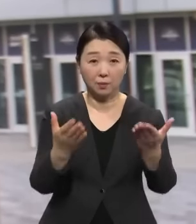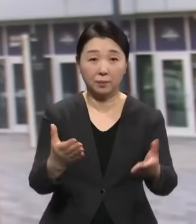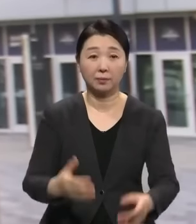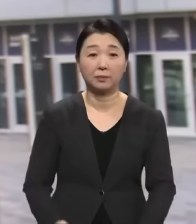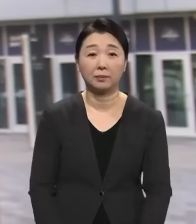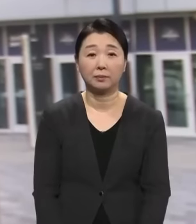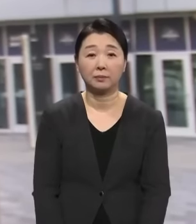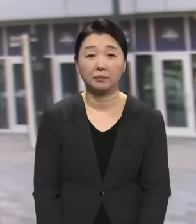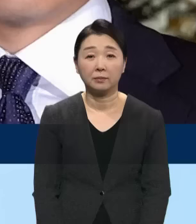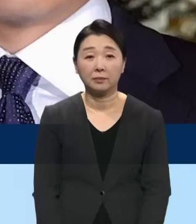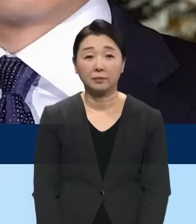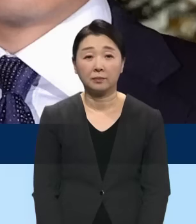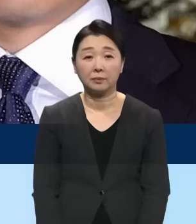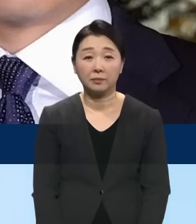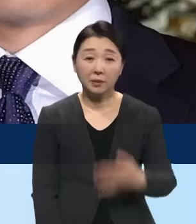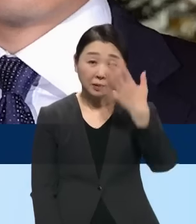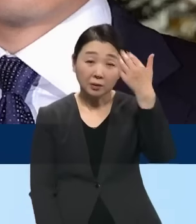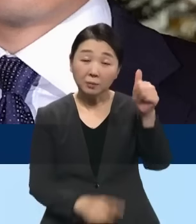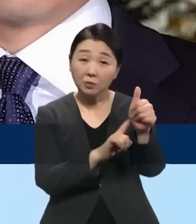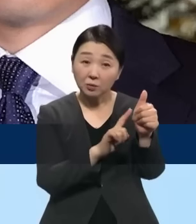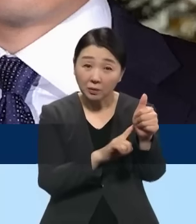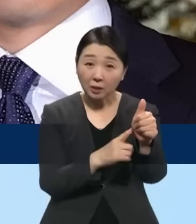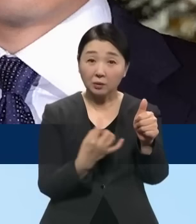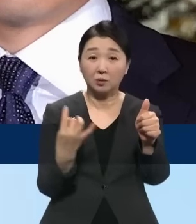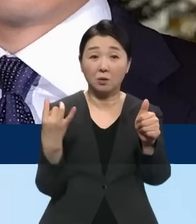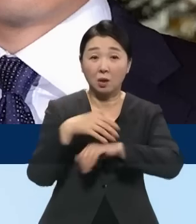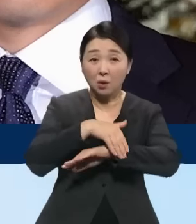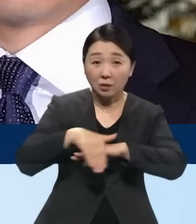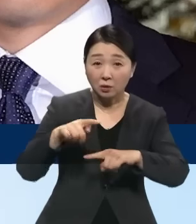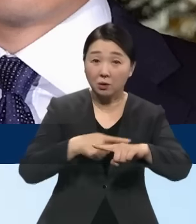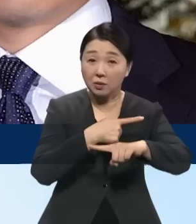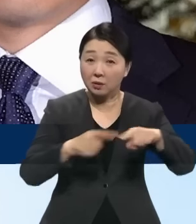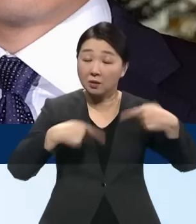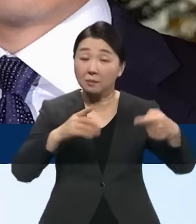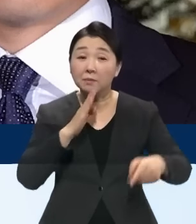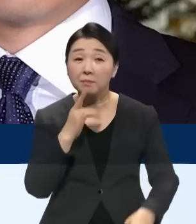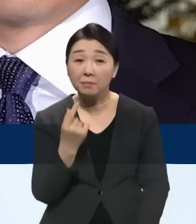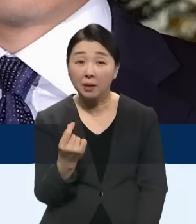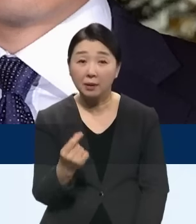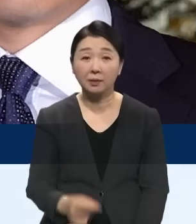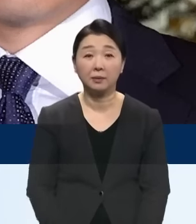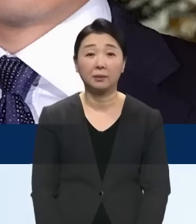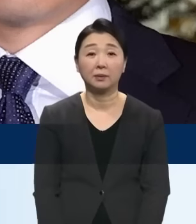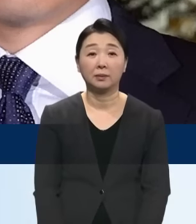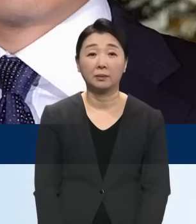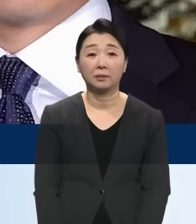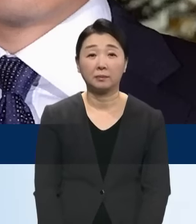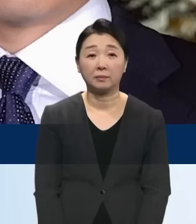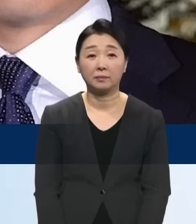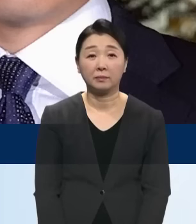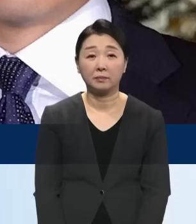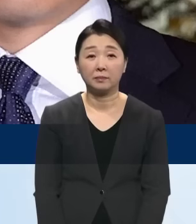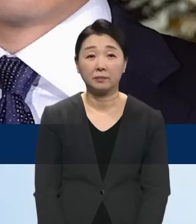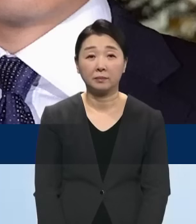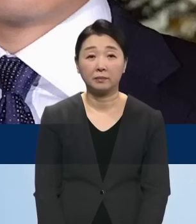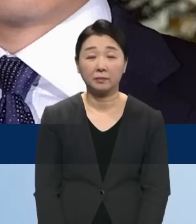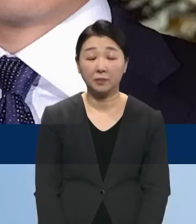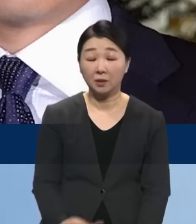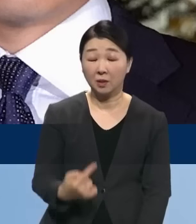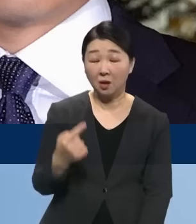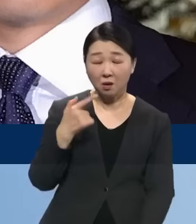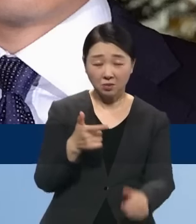있습니다 김필규 특파원 트럼프 전 대통령의 예정대로 전당대회에 참석하는 거죠 예 당초 어제